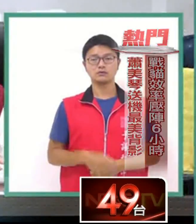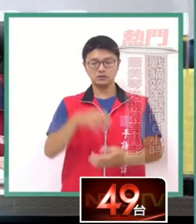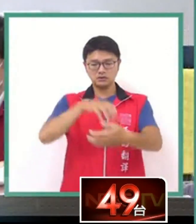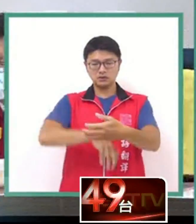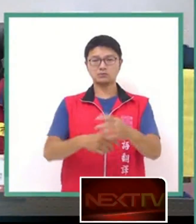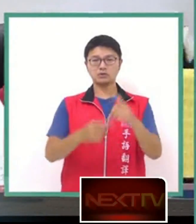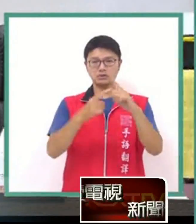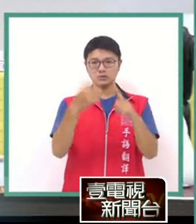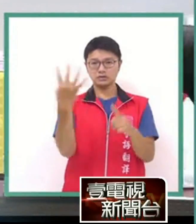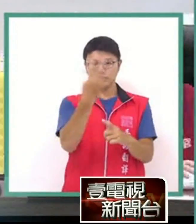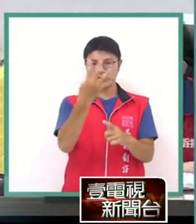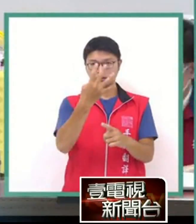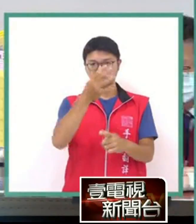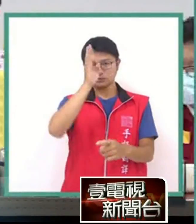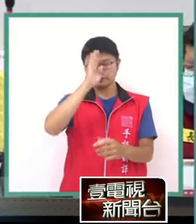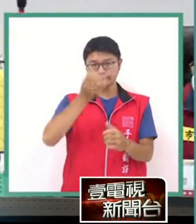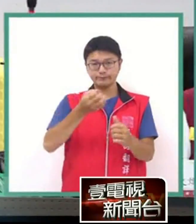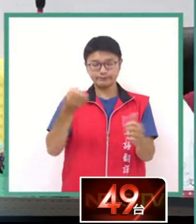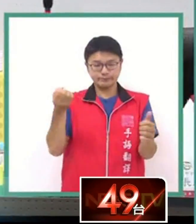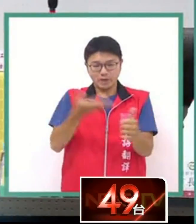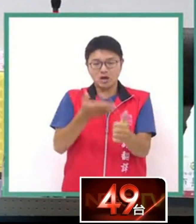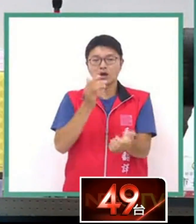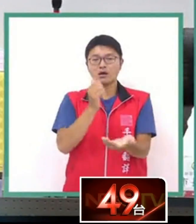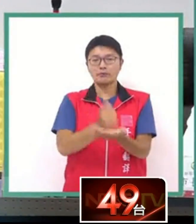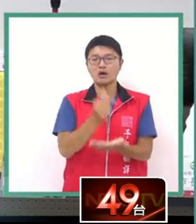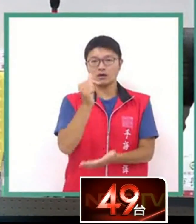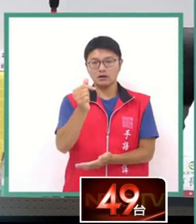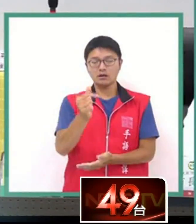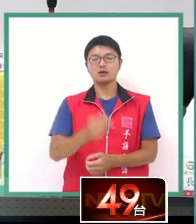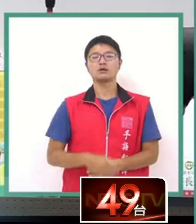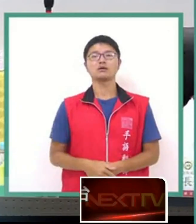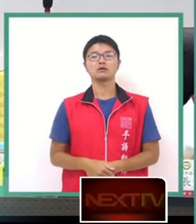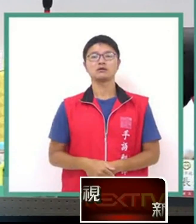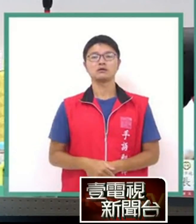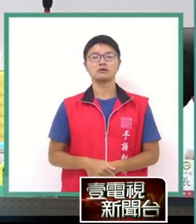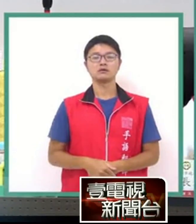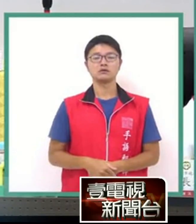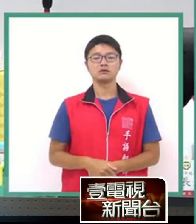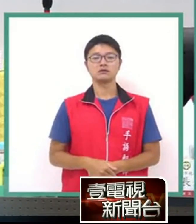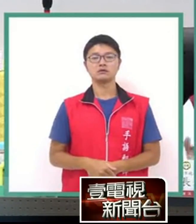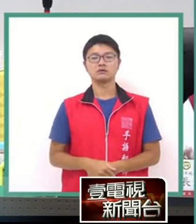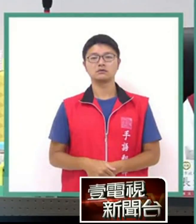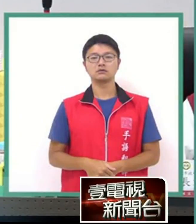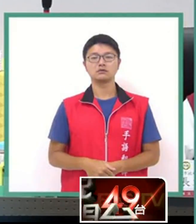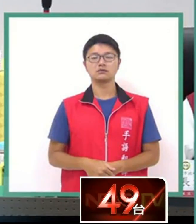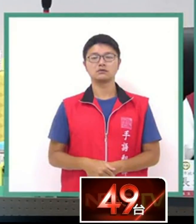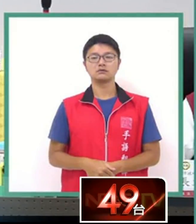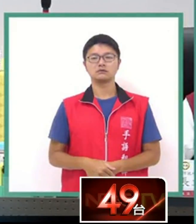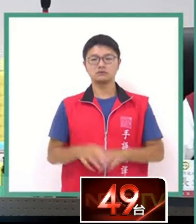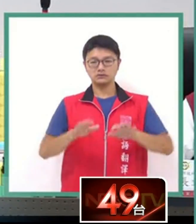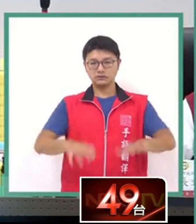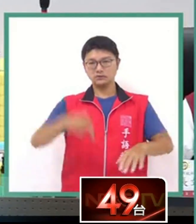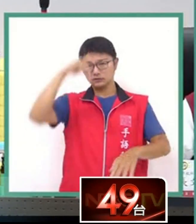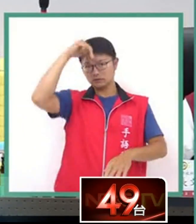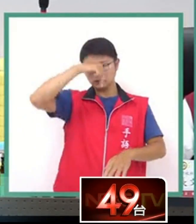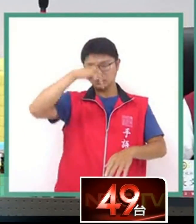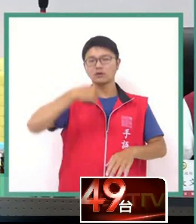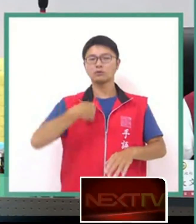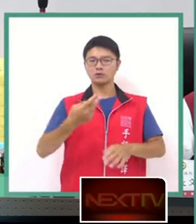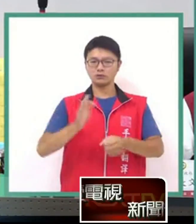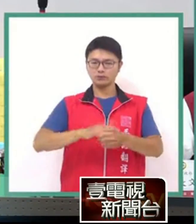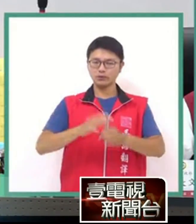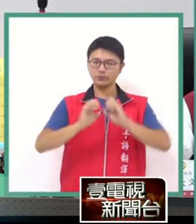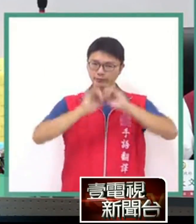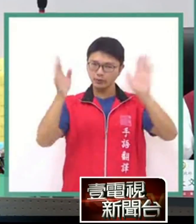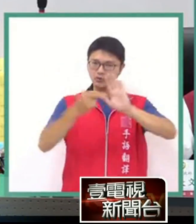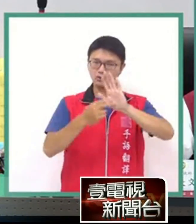感染，那我们已经开始处理，那全面的采检结果又有一些状况，我们今天下午会报告。那